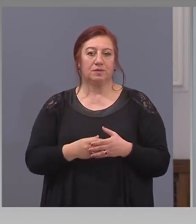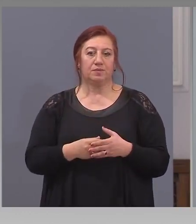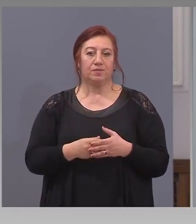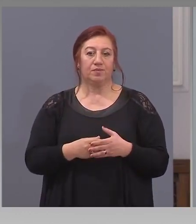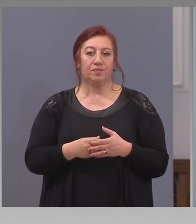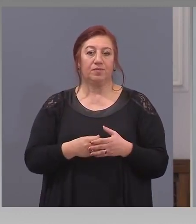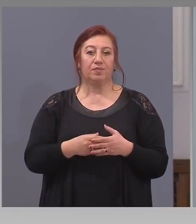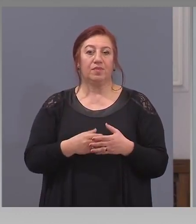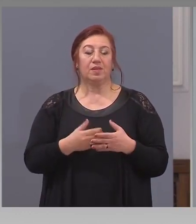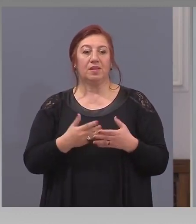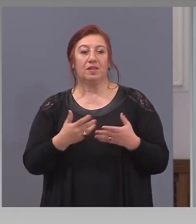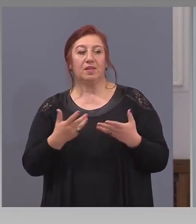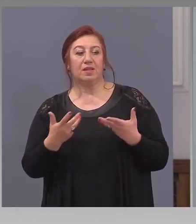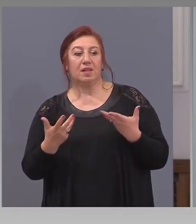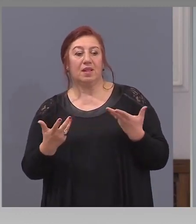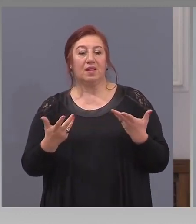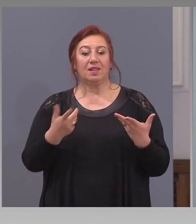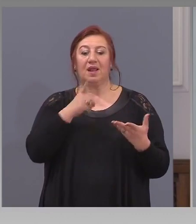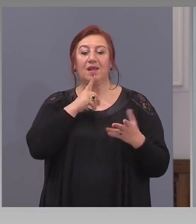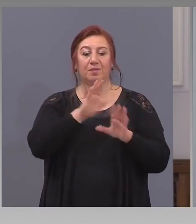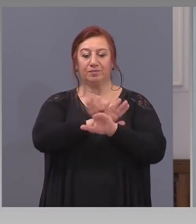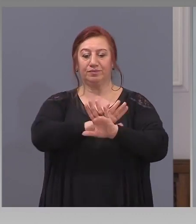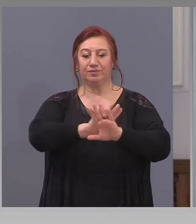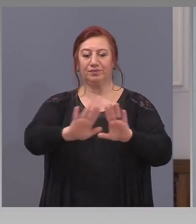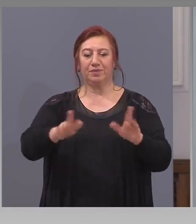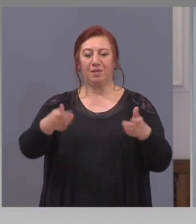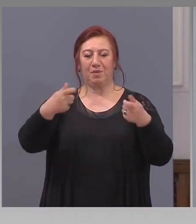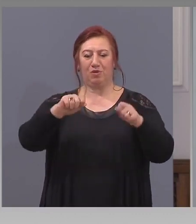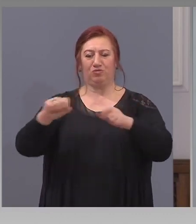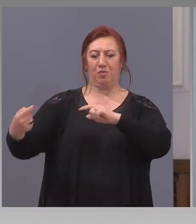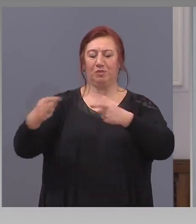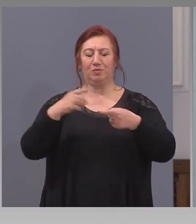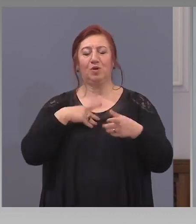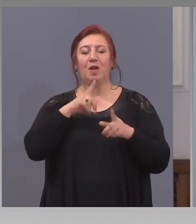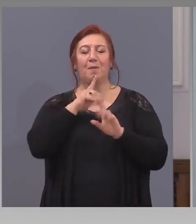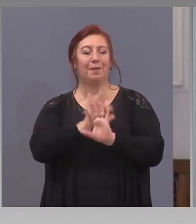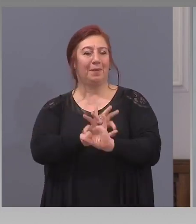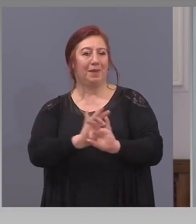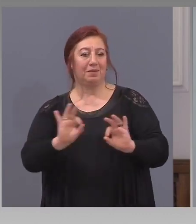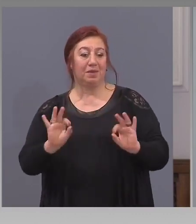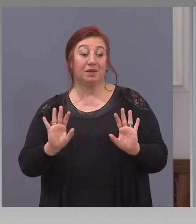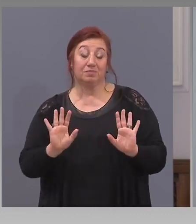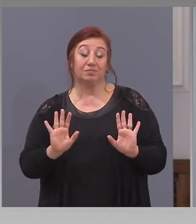С кое аз нареших примирието? С кое?